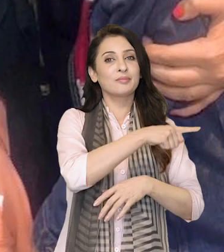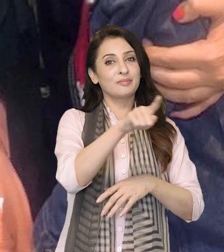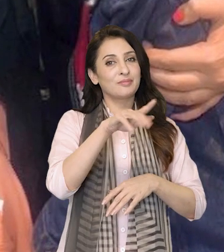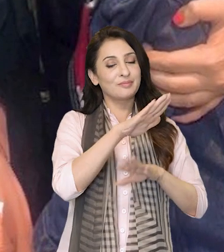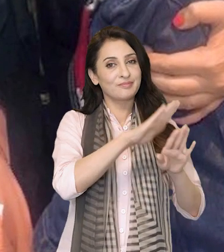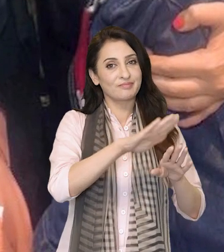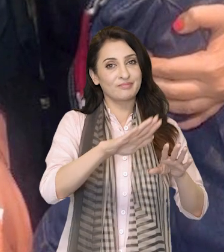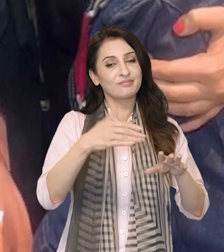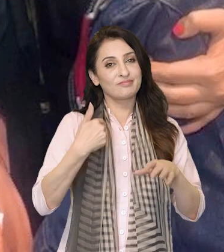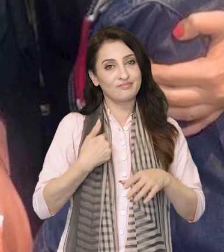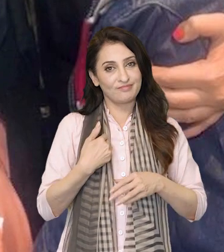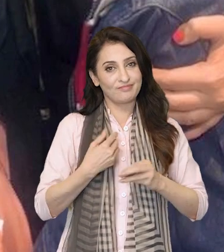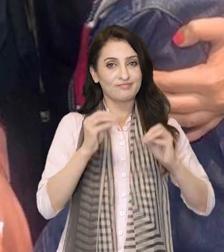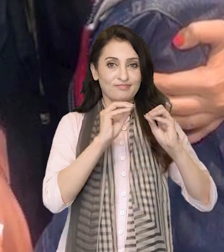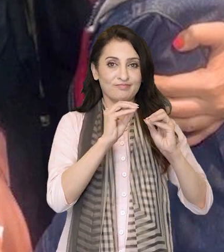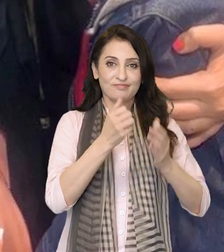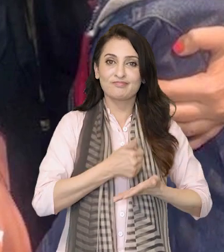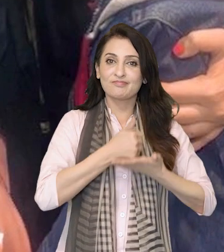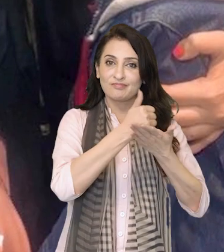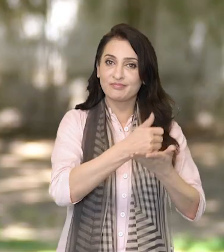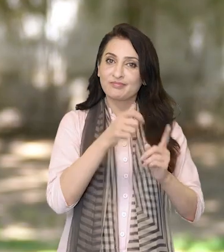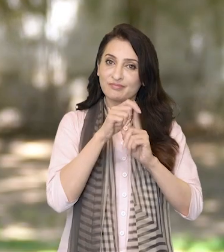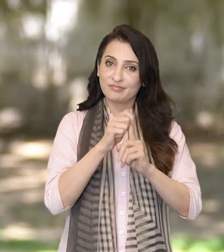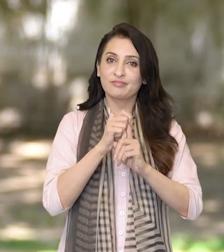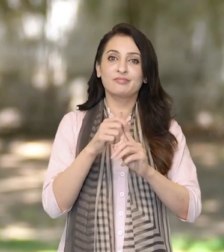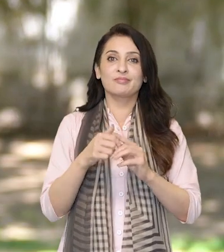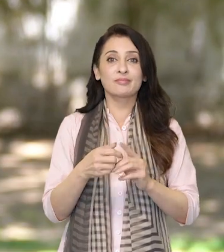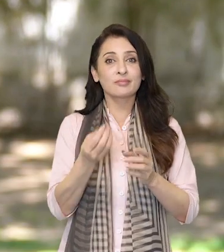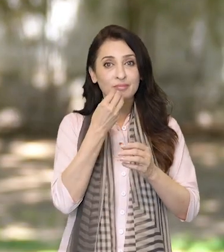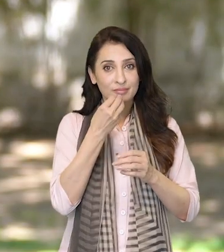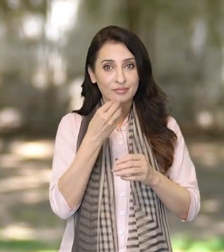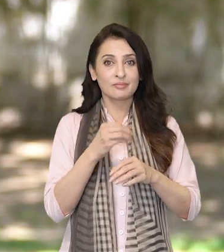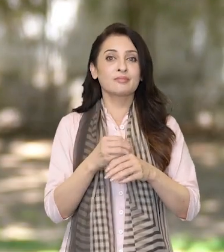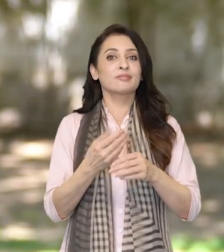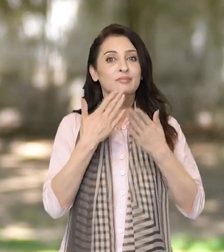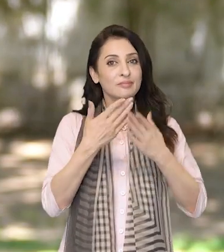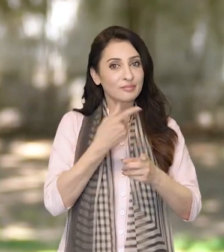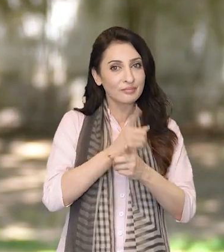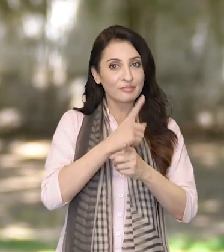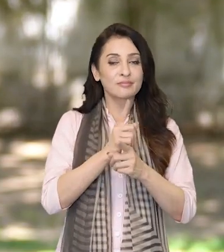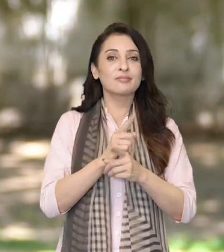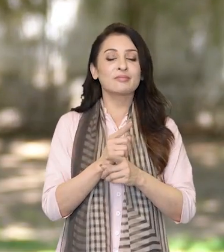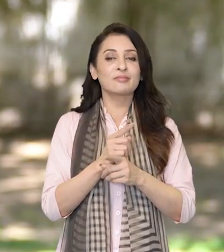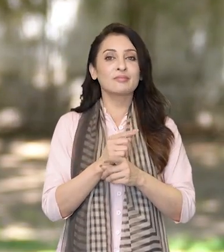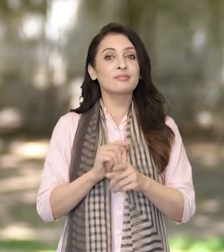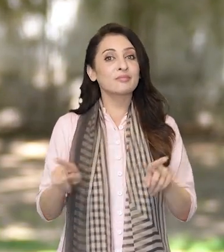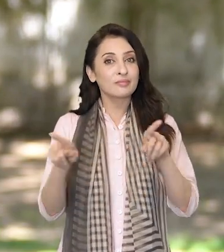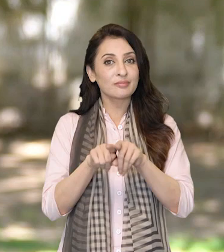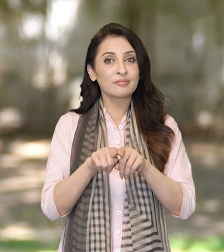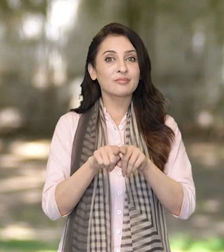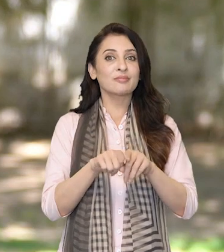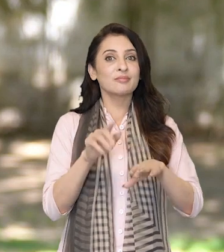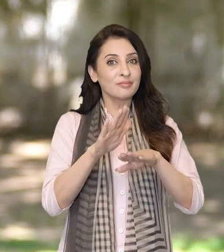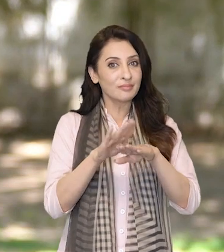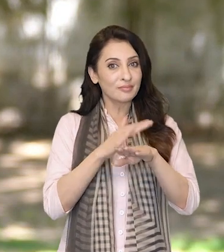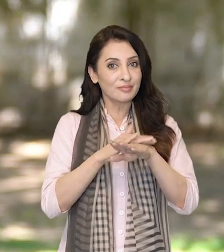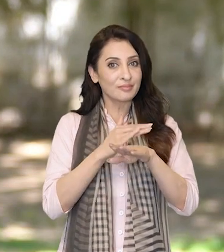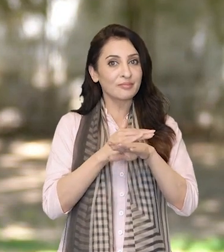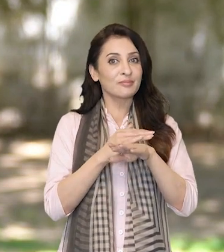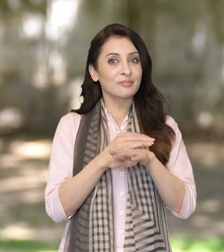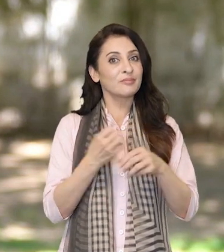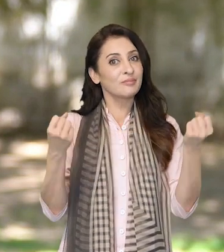हमारी ज़रूरत है, ना कि सिर्फ खाने के लिए, एजुकेशन के लिए, बट दे नीड एम्पैथी, दे नीड ह्यूमन